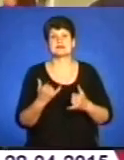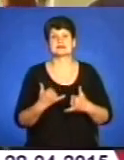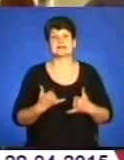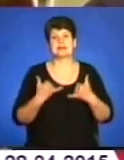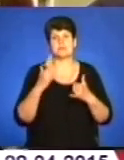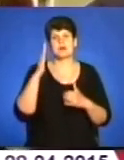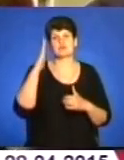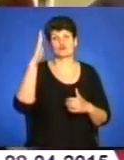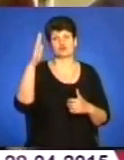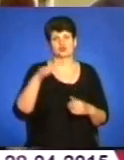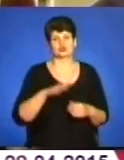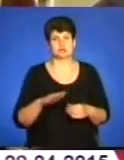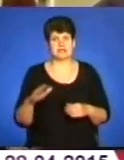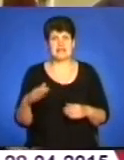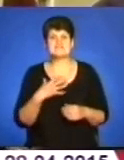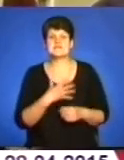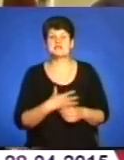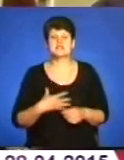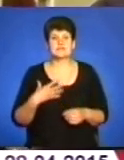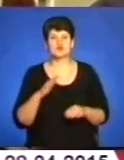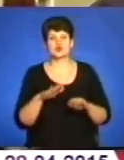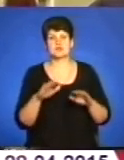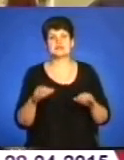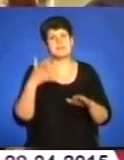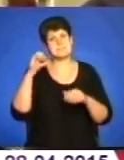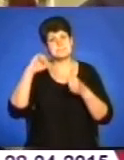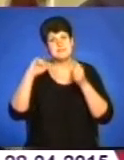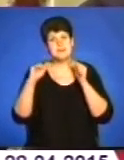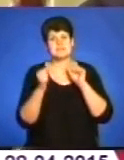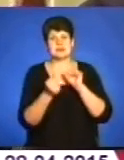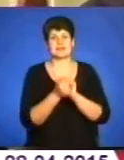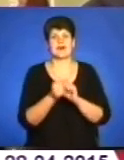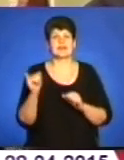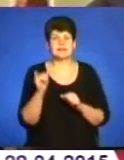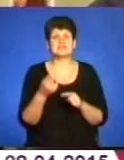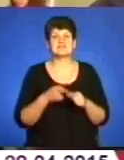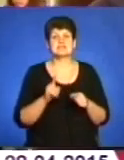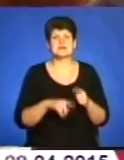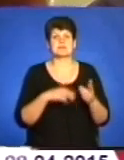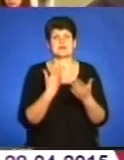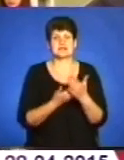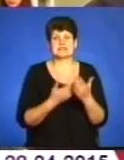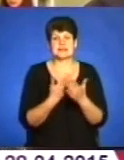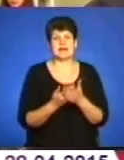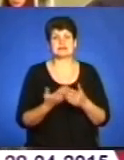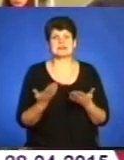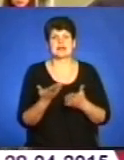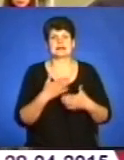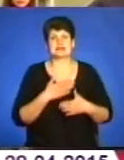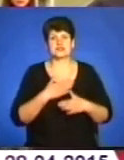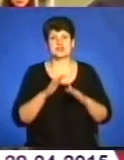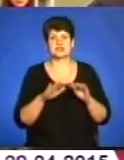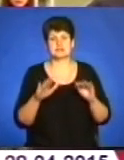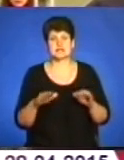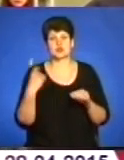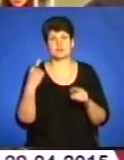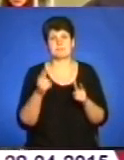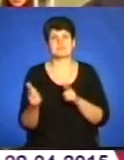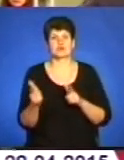дітей. І дуже важливо, щоб діти про неї пам'ятали. І, звісно, ці презентації, які наші діти зі всієї області підготували,